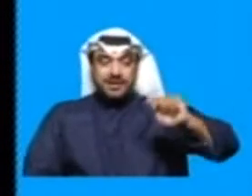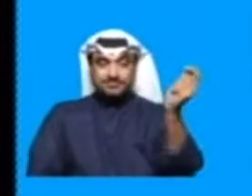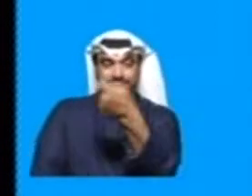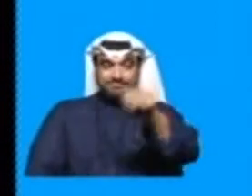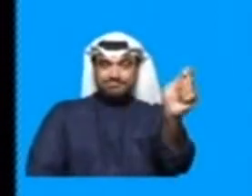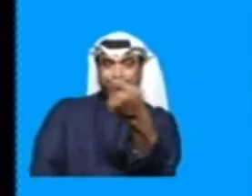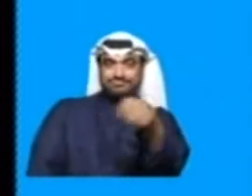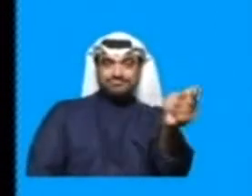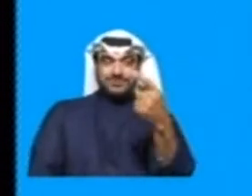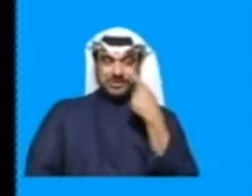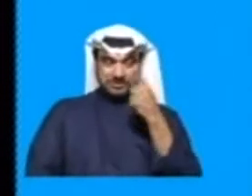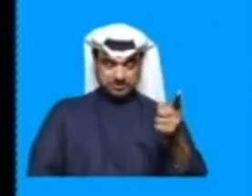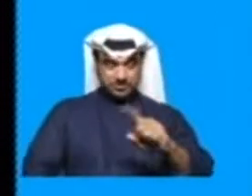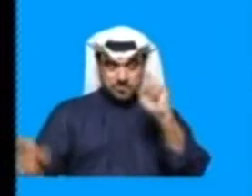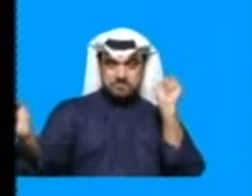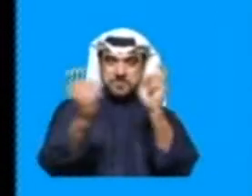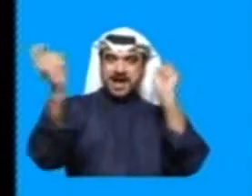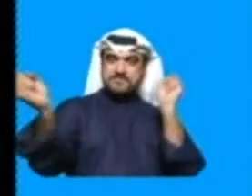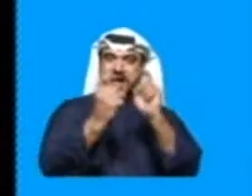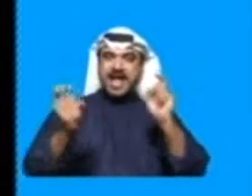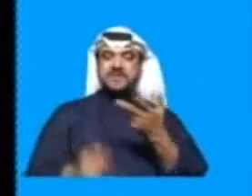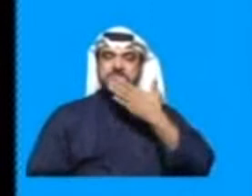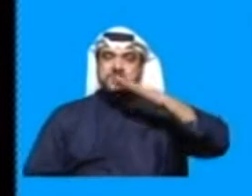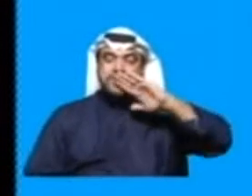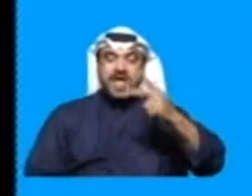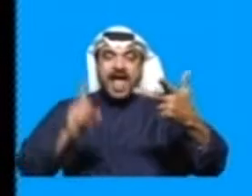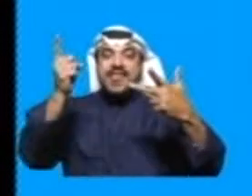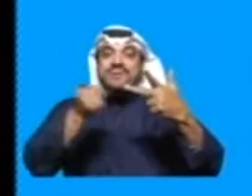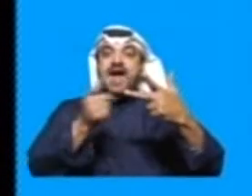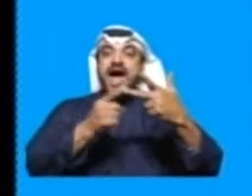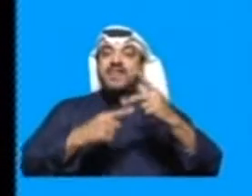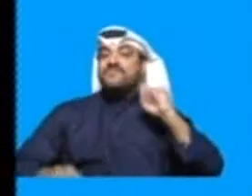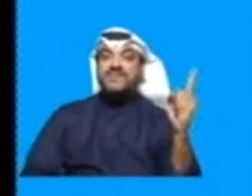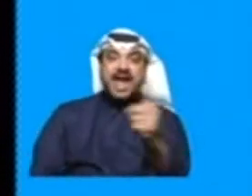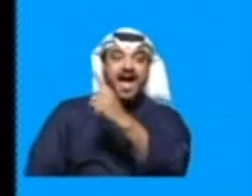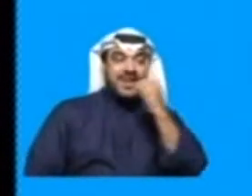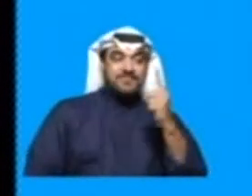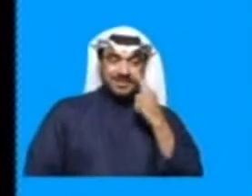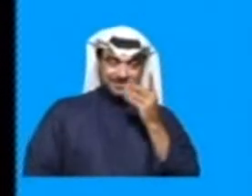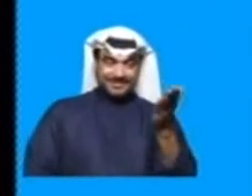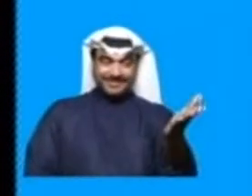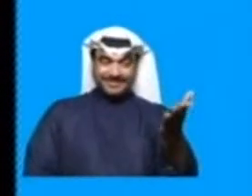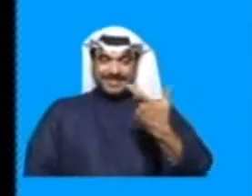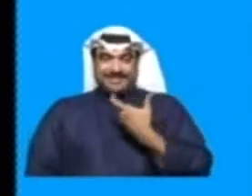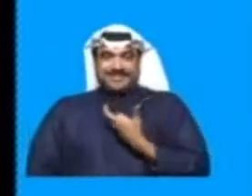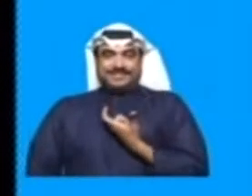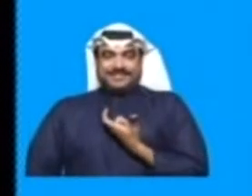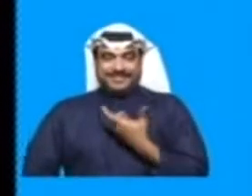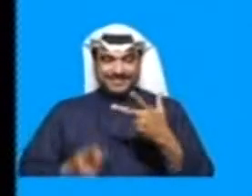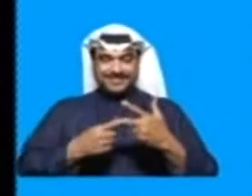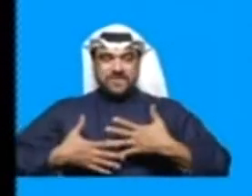البطل محمد الفضلي تداول رواد تطبيق تويتر صور اللاعب محمد الفضلي وعبارات